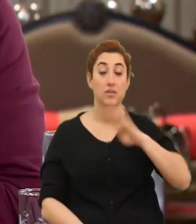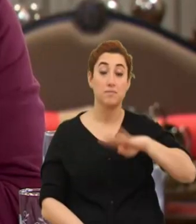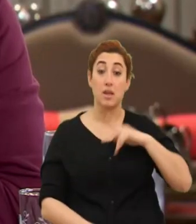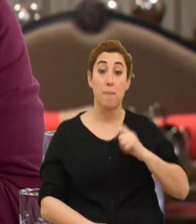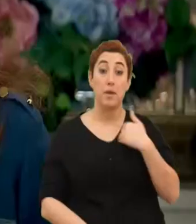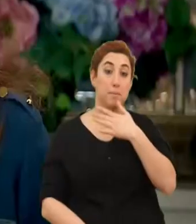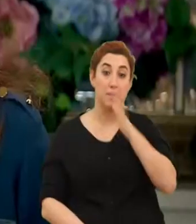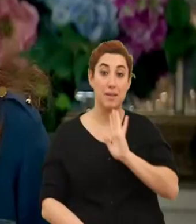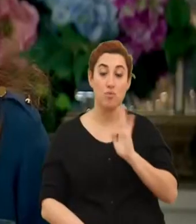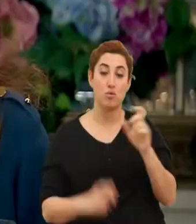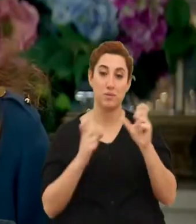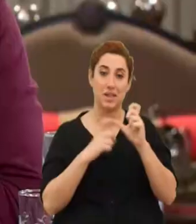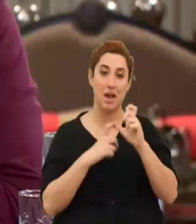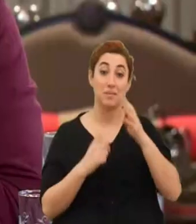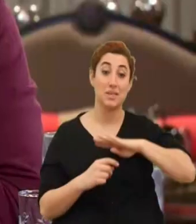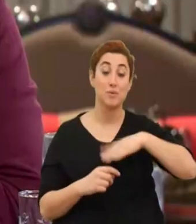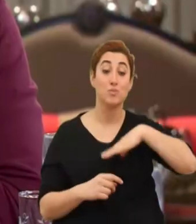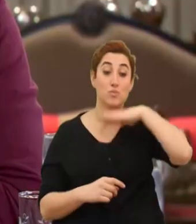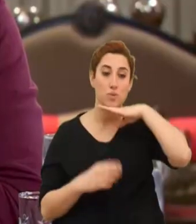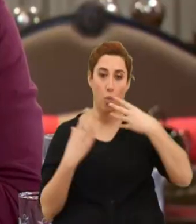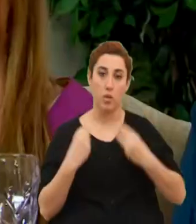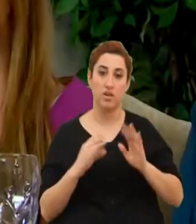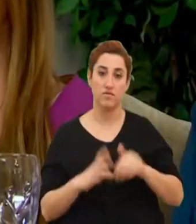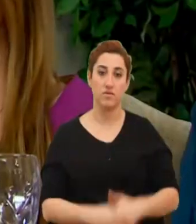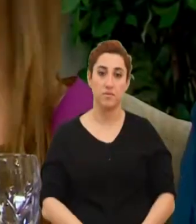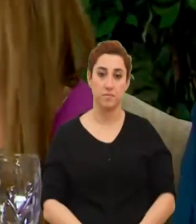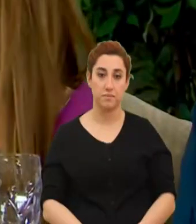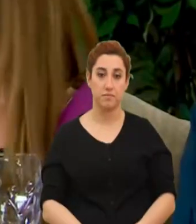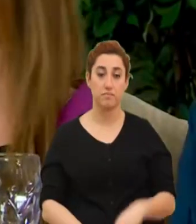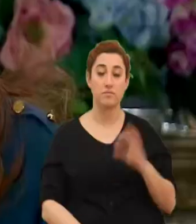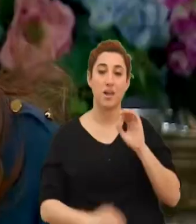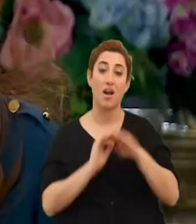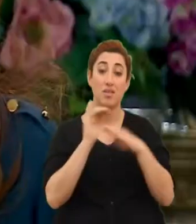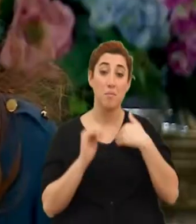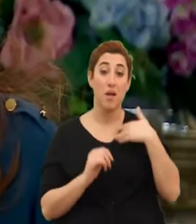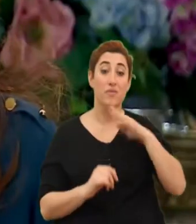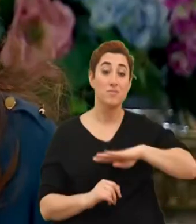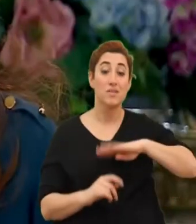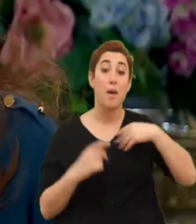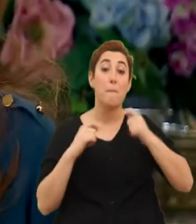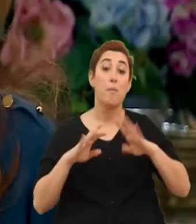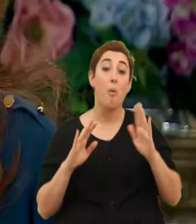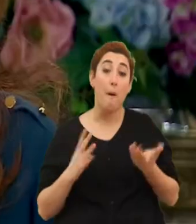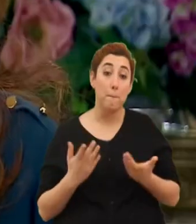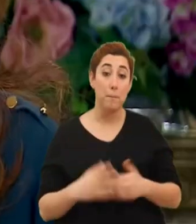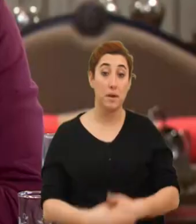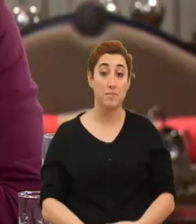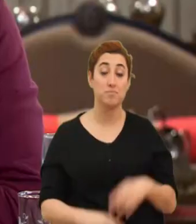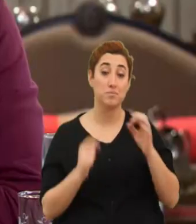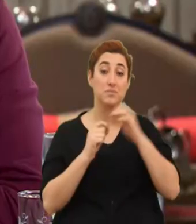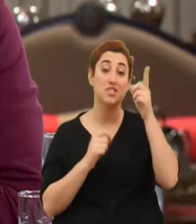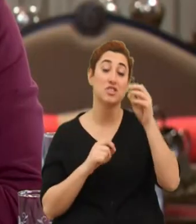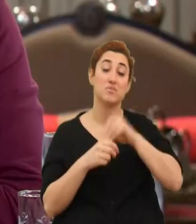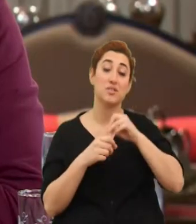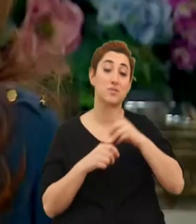tahammül ederim bilemiyorum Sepil. Sabrımın sonuna geldim zaten. Ya hayatım ben de tahammül edemiyorum ama işte...